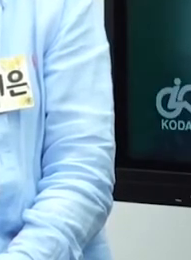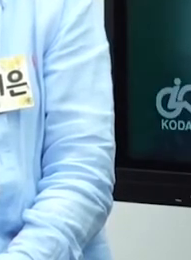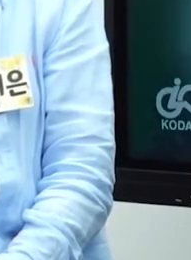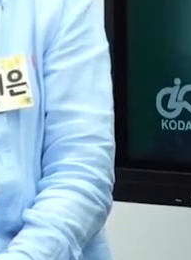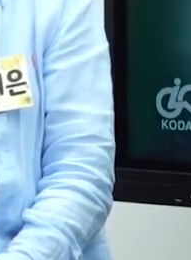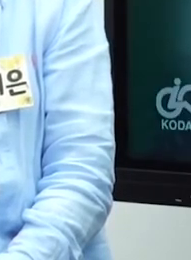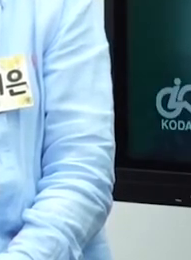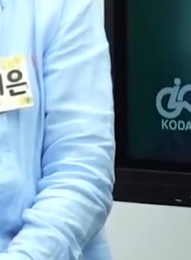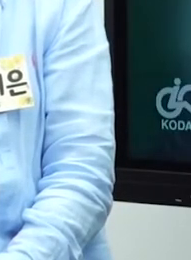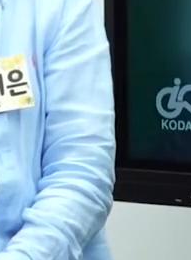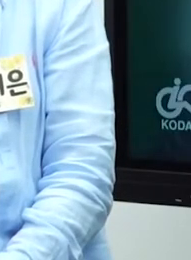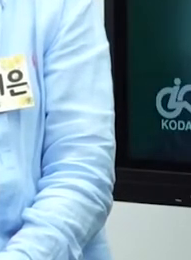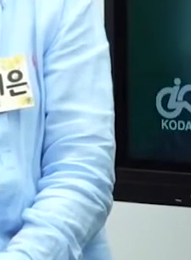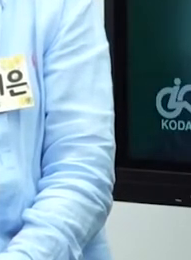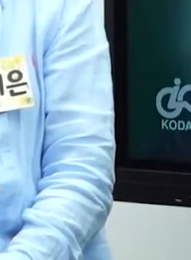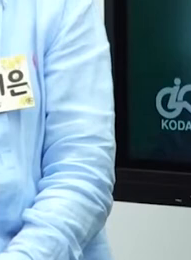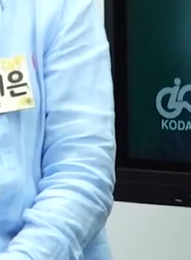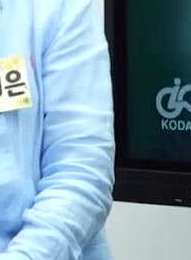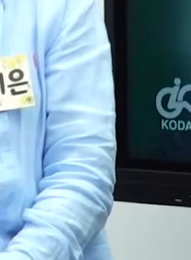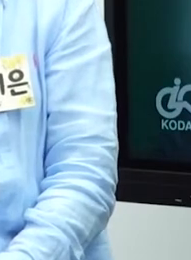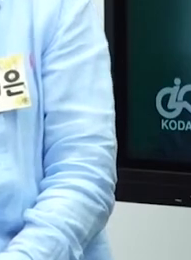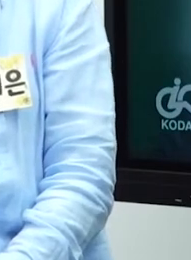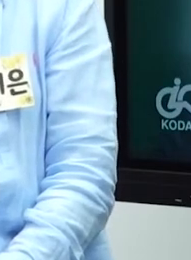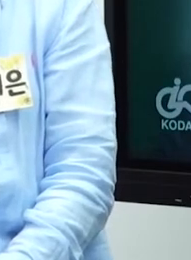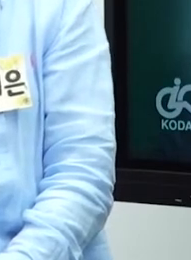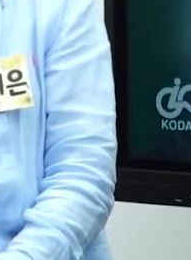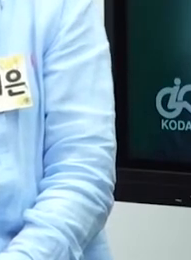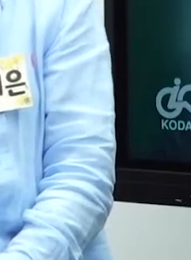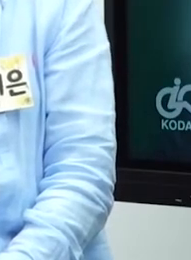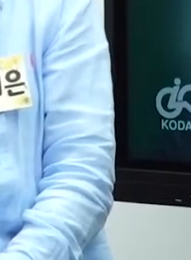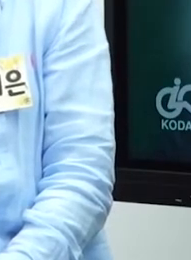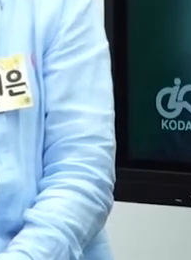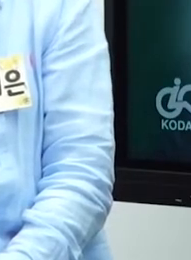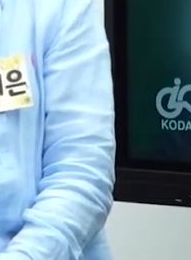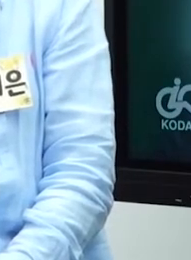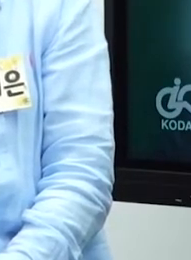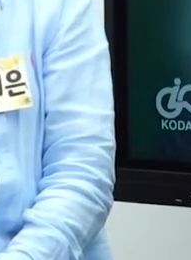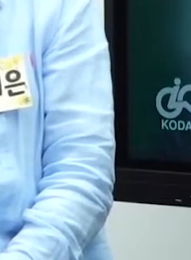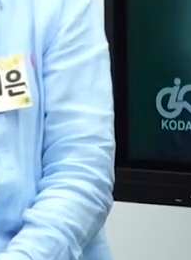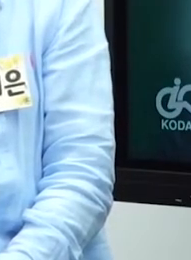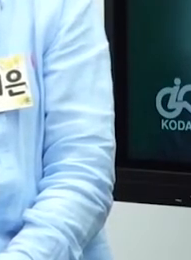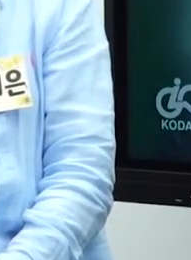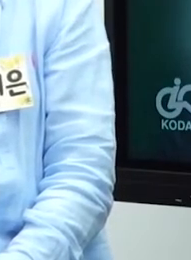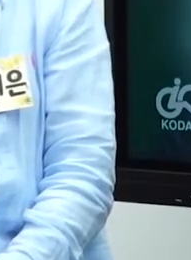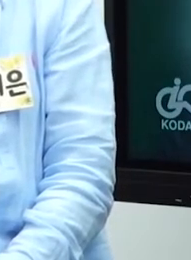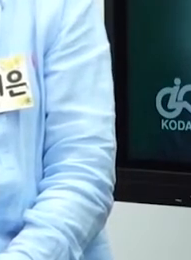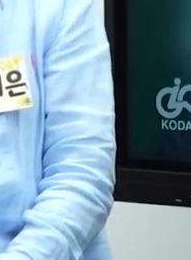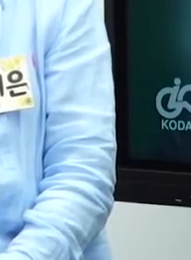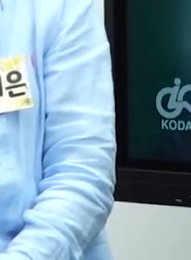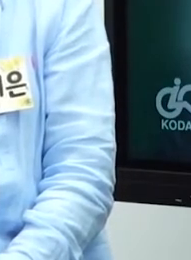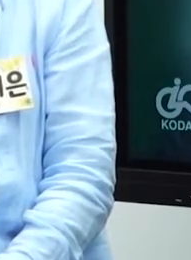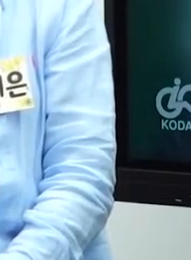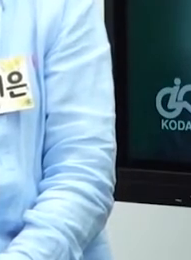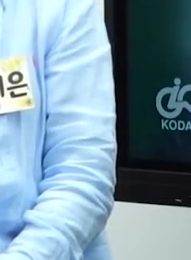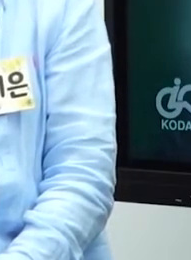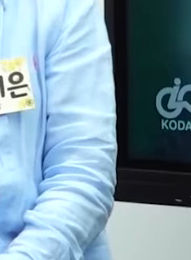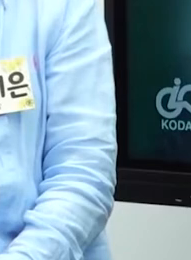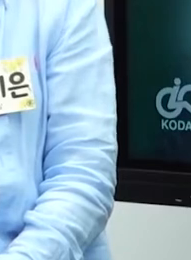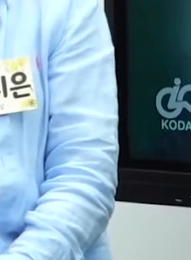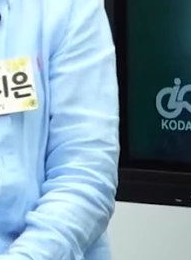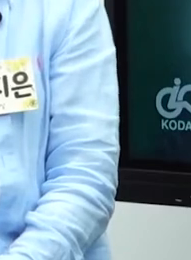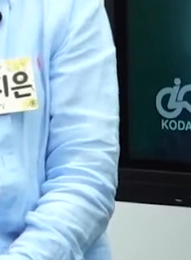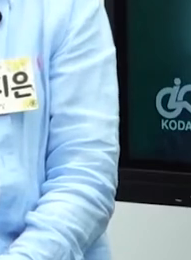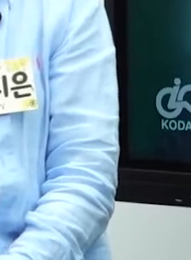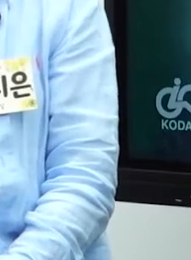집 딸이 말을 잘하네 라고 사람들이 널 좋게 볼 거야 라고 부모님이 오히려 저한테 이야기를 하셨을 때